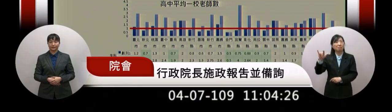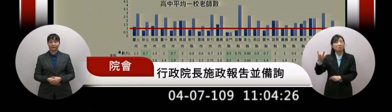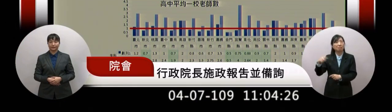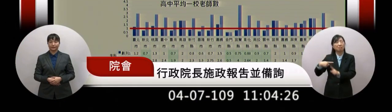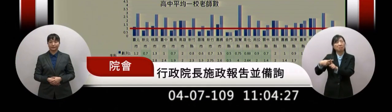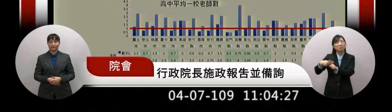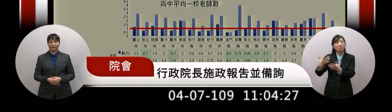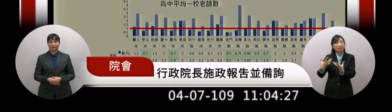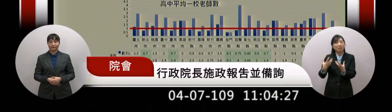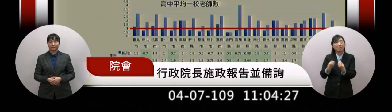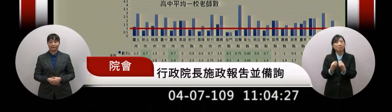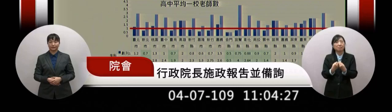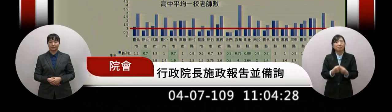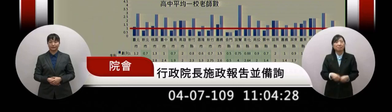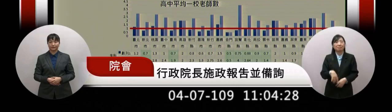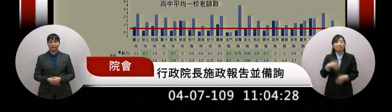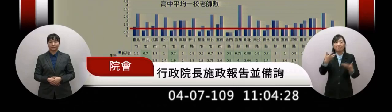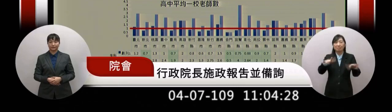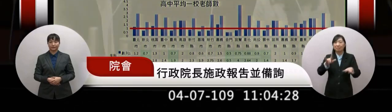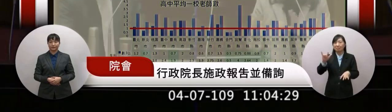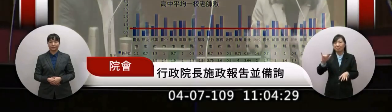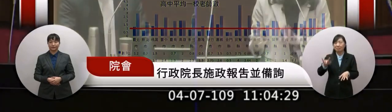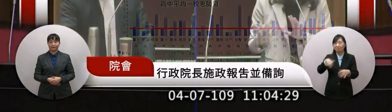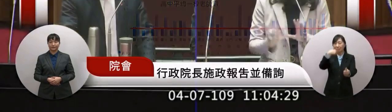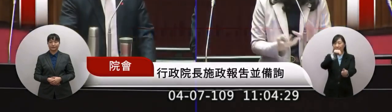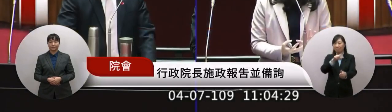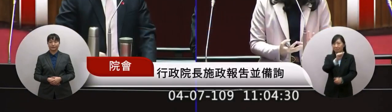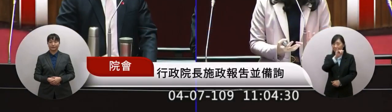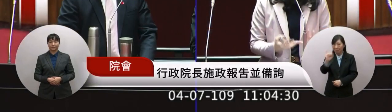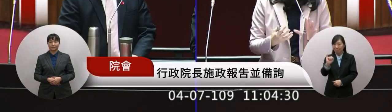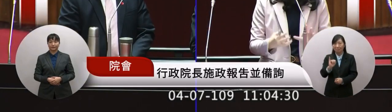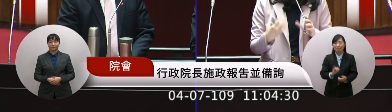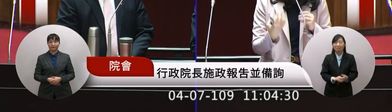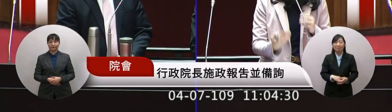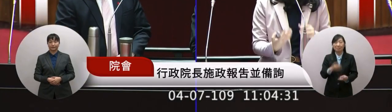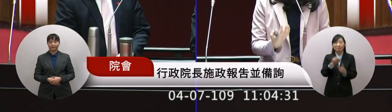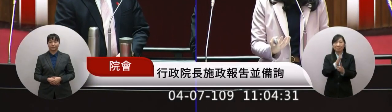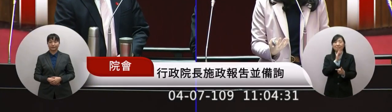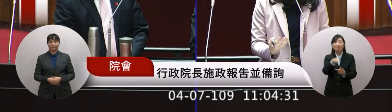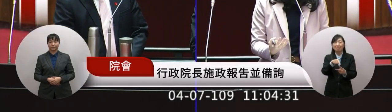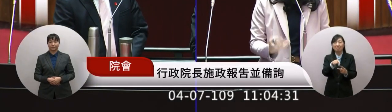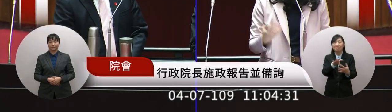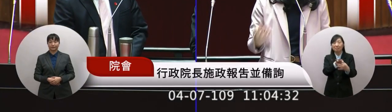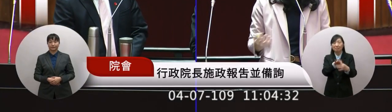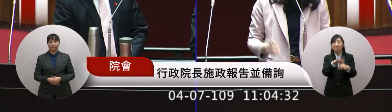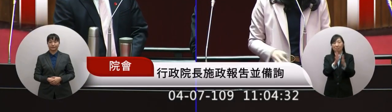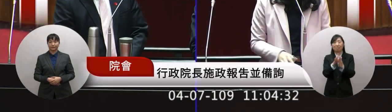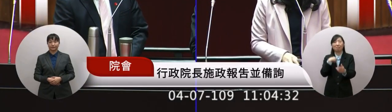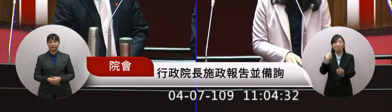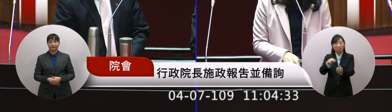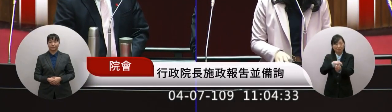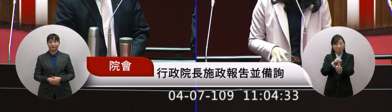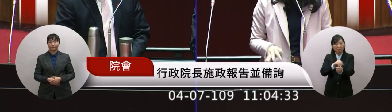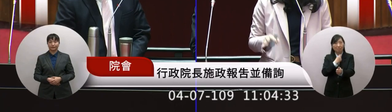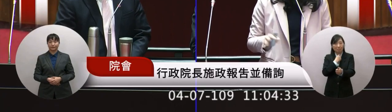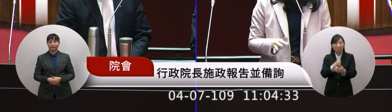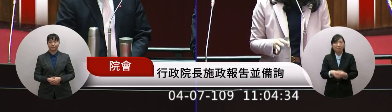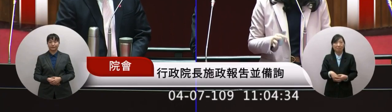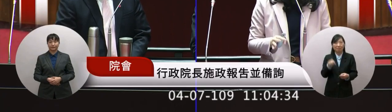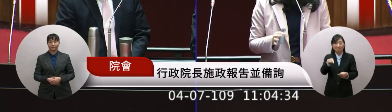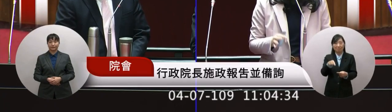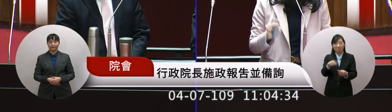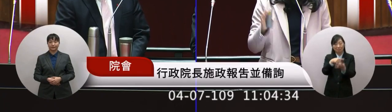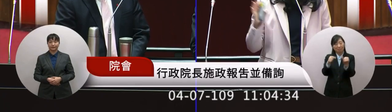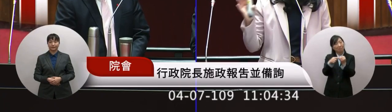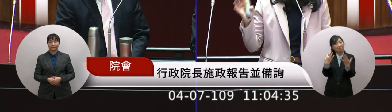这个我想很多的老师对于要教授 AI 或者教授这些东西，他需要重新再训练。那量的部分也看到是稍微比较